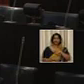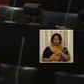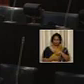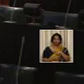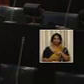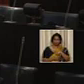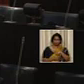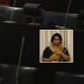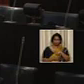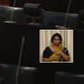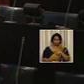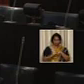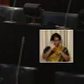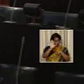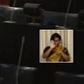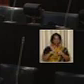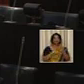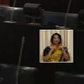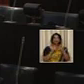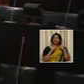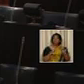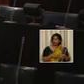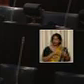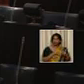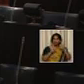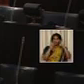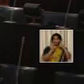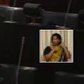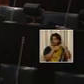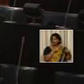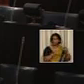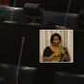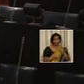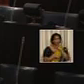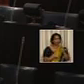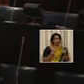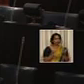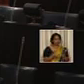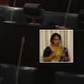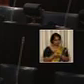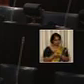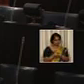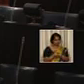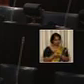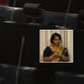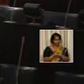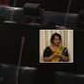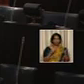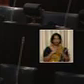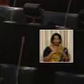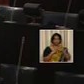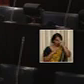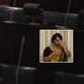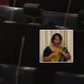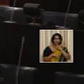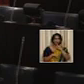එතකොට මේ උත්තරේ දෙන්නේ තව දීර්ඝව එතකොට මේක මේ මැද පෙරදිග කලාපයට විතරක් නෙමෙයි මෙතුමා කිව්වා වගේම අපේ වාසුදේව නානයක්